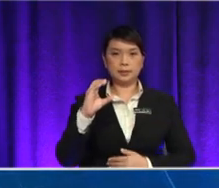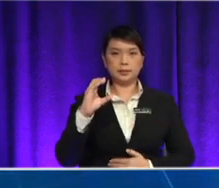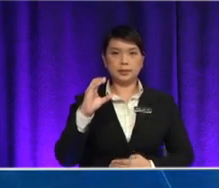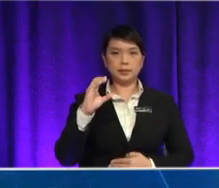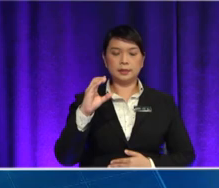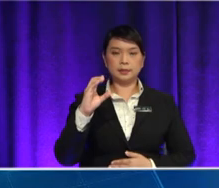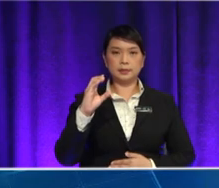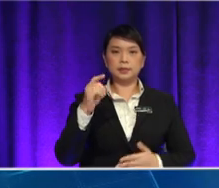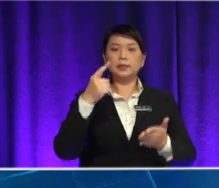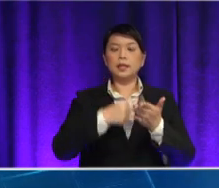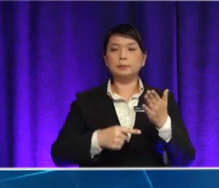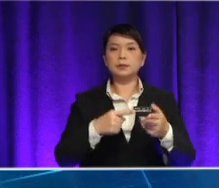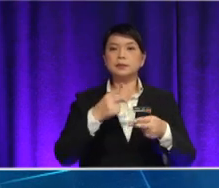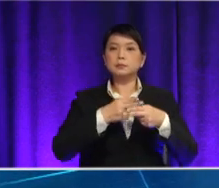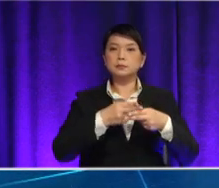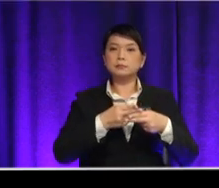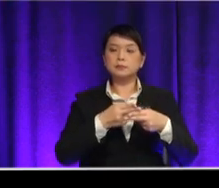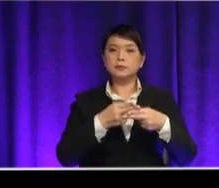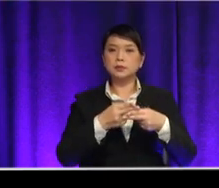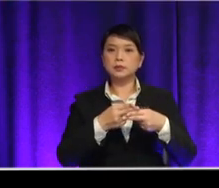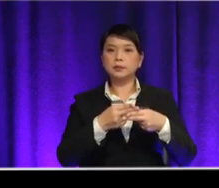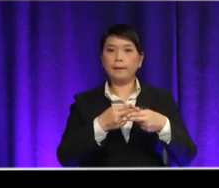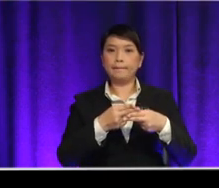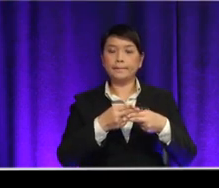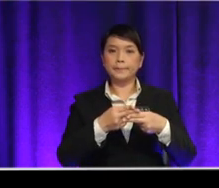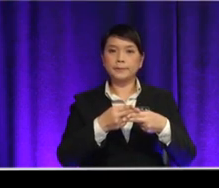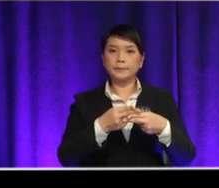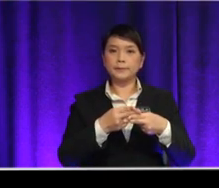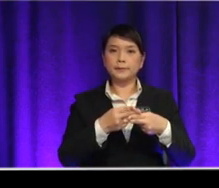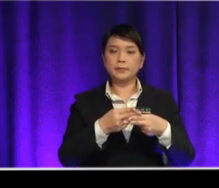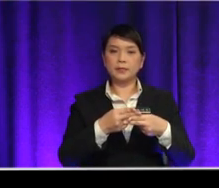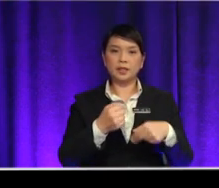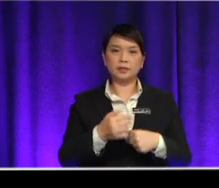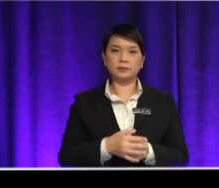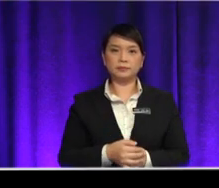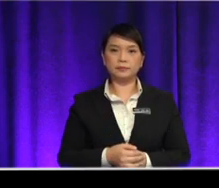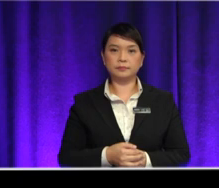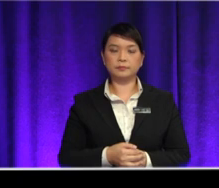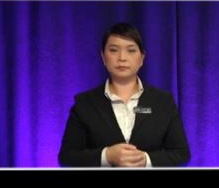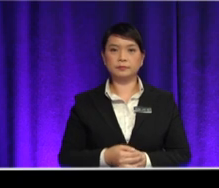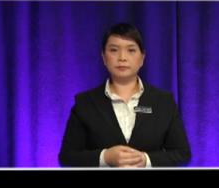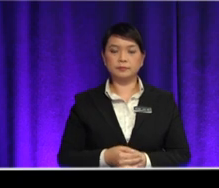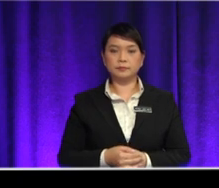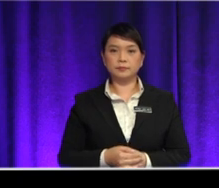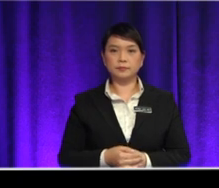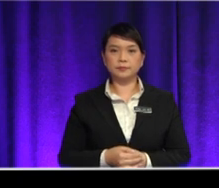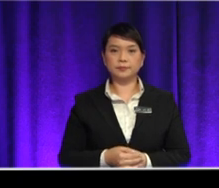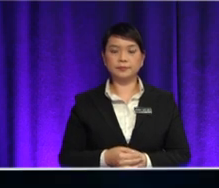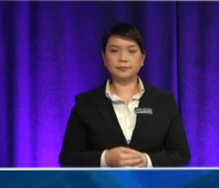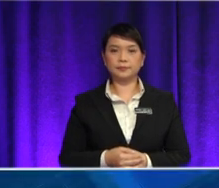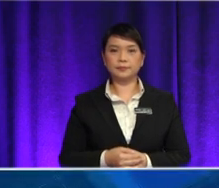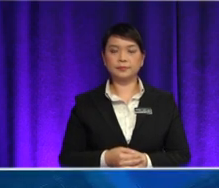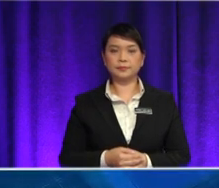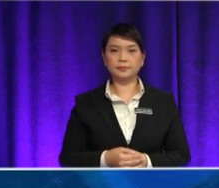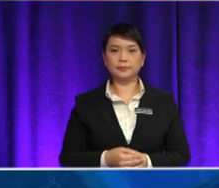C. Apa jawapan bentuk C? Yang ni saya tahu tapi saya nak tengok jawapan murid-murid kerana mereka yang akan dapat ganjaran. Okey, Sasbini